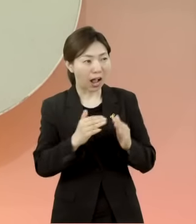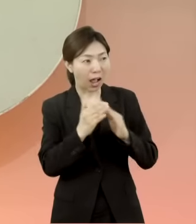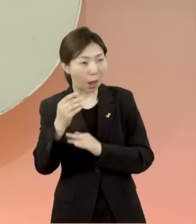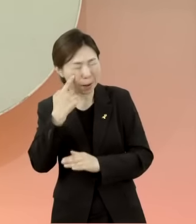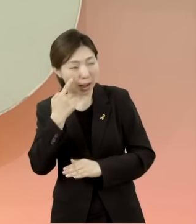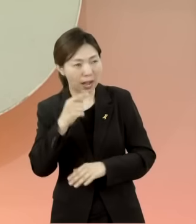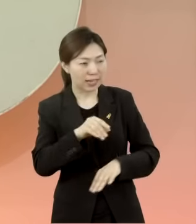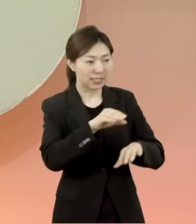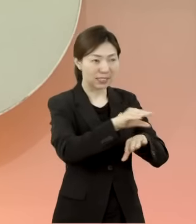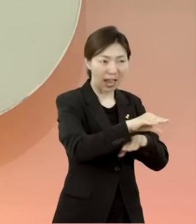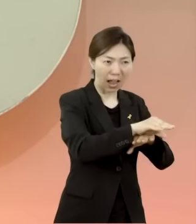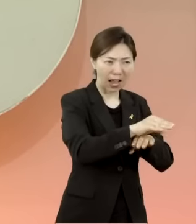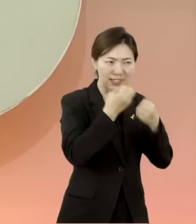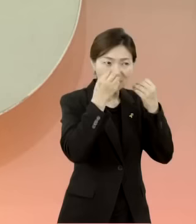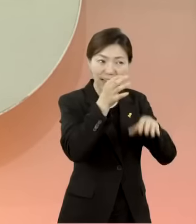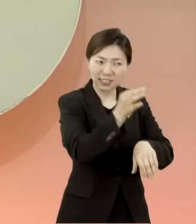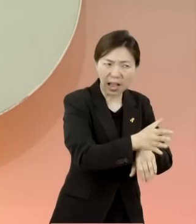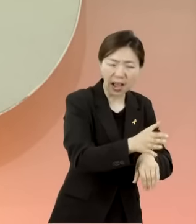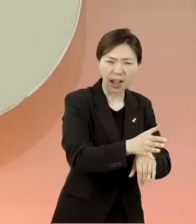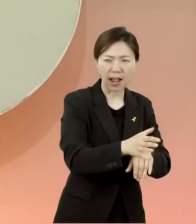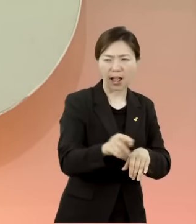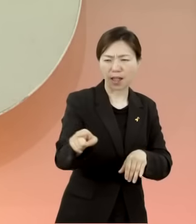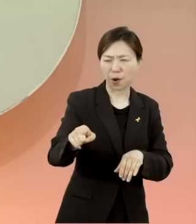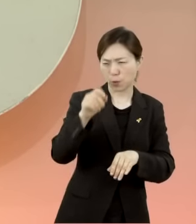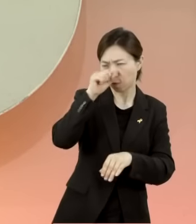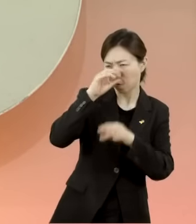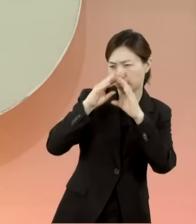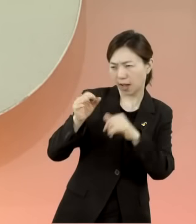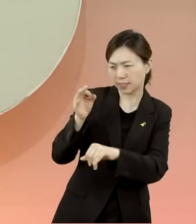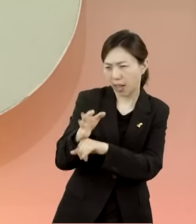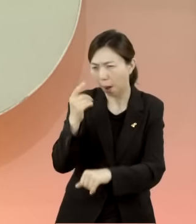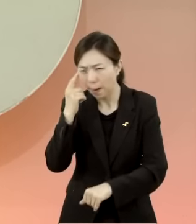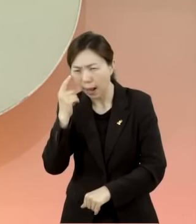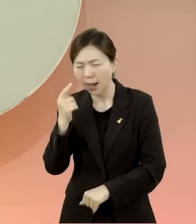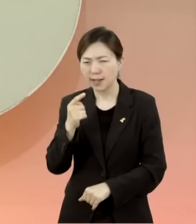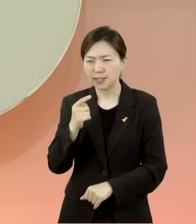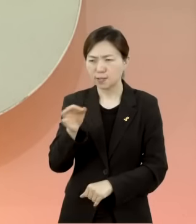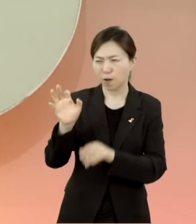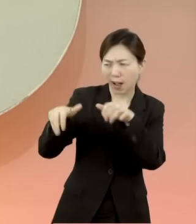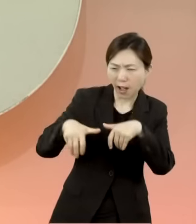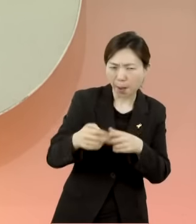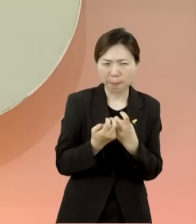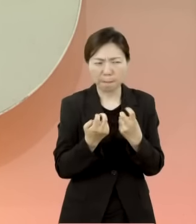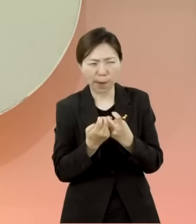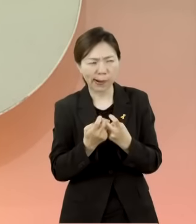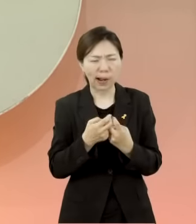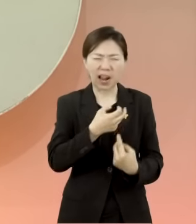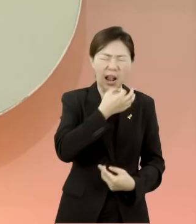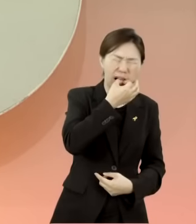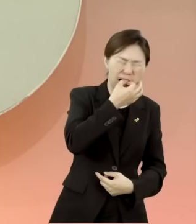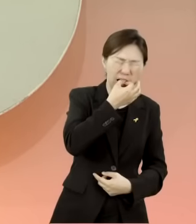자동차를 바꿀까 뭐 땅을 살까 막 이런 욕심들이 생길 수